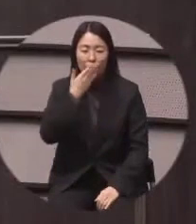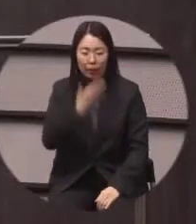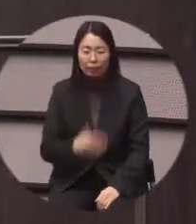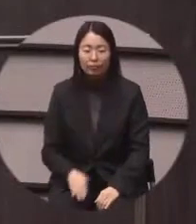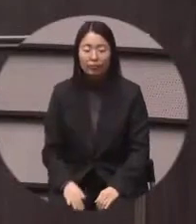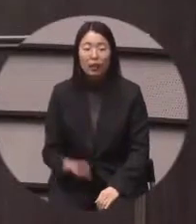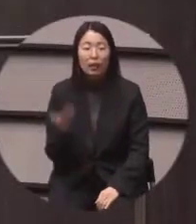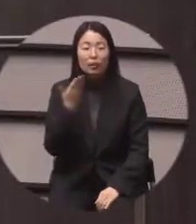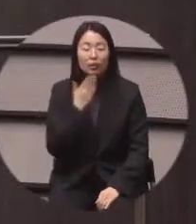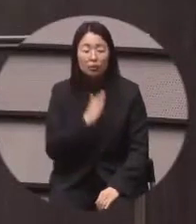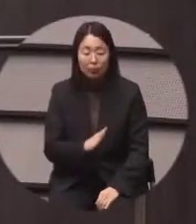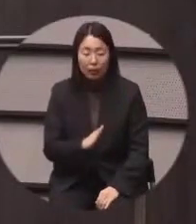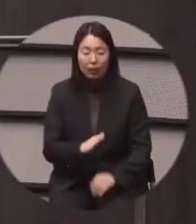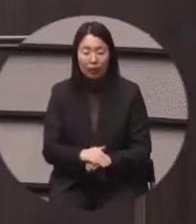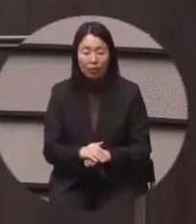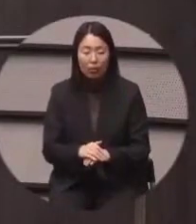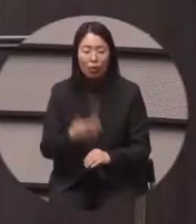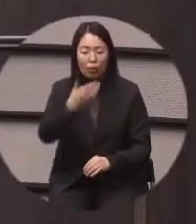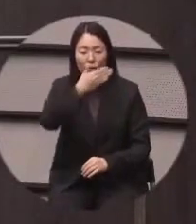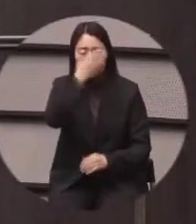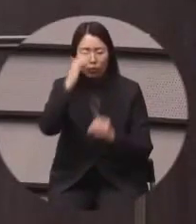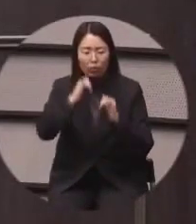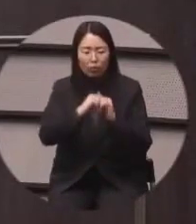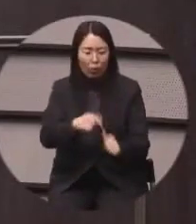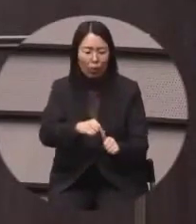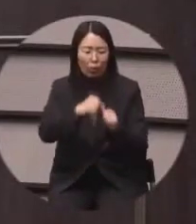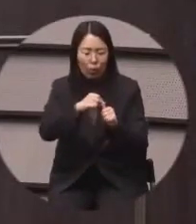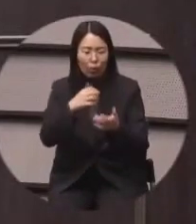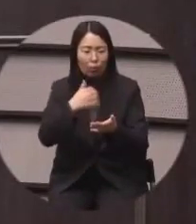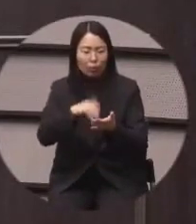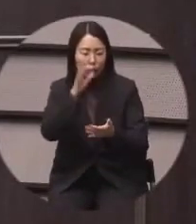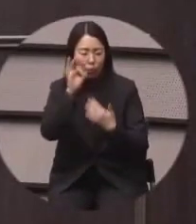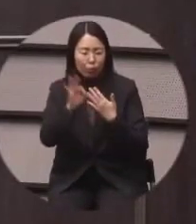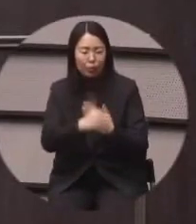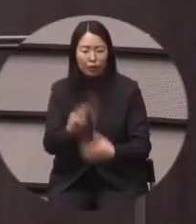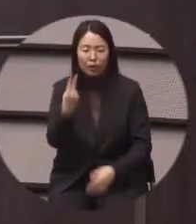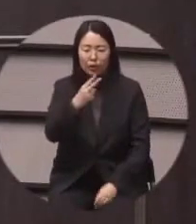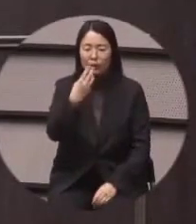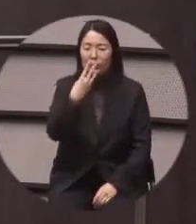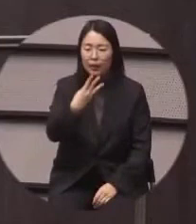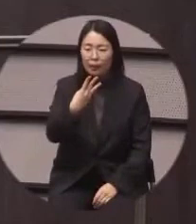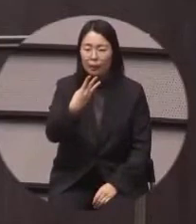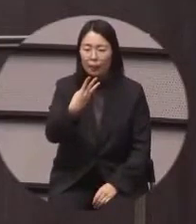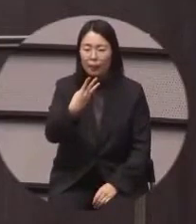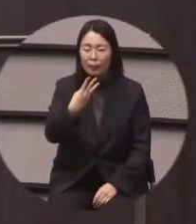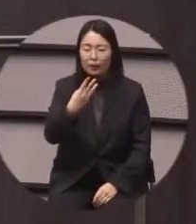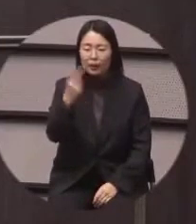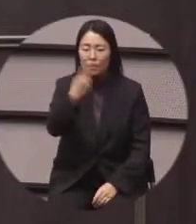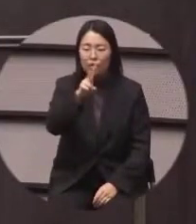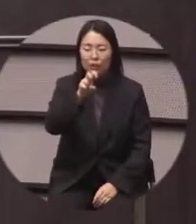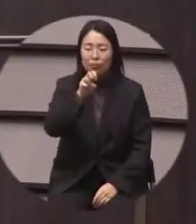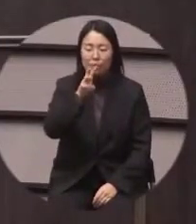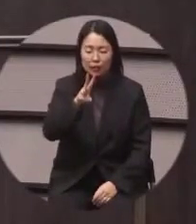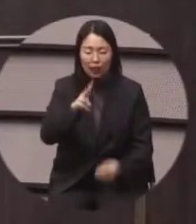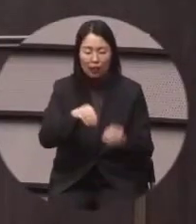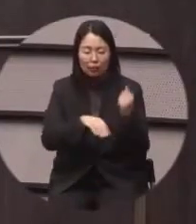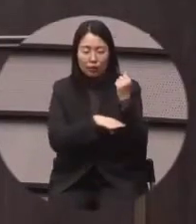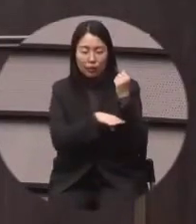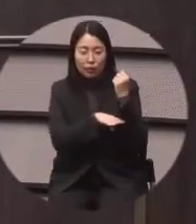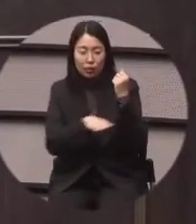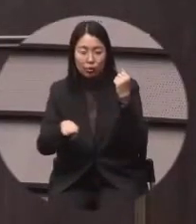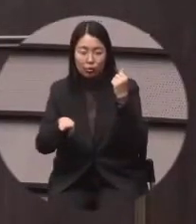그럼에도 고용노동부 통계상 청년 고용률은 23년 9월 기준 46.5%로